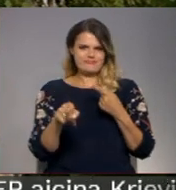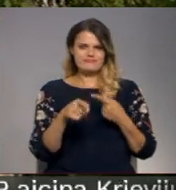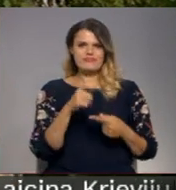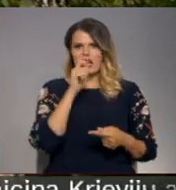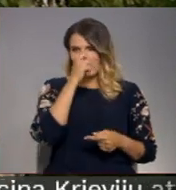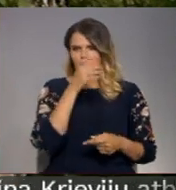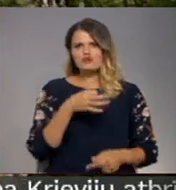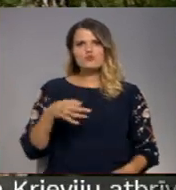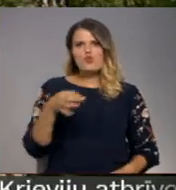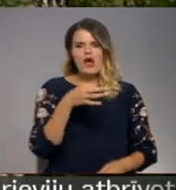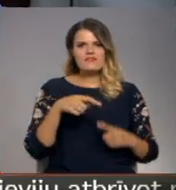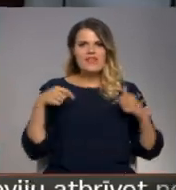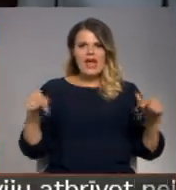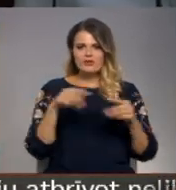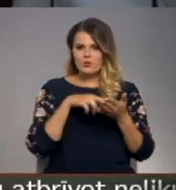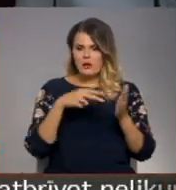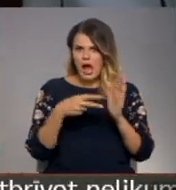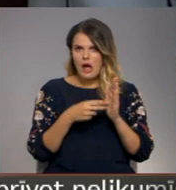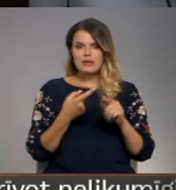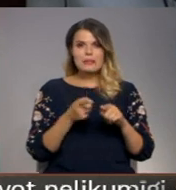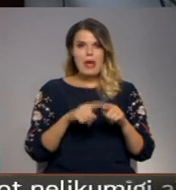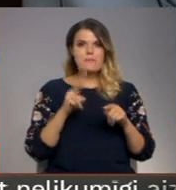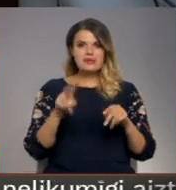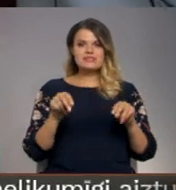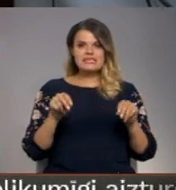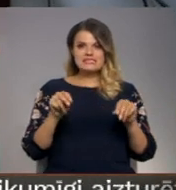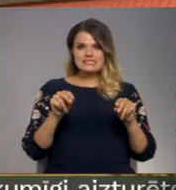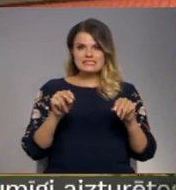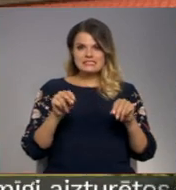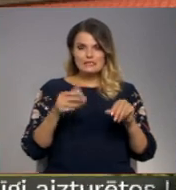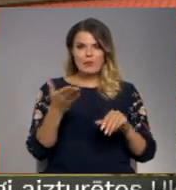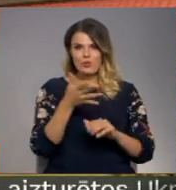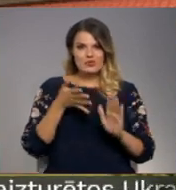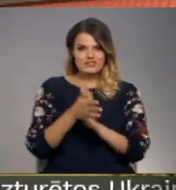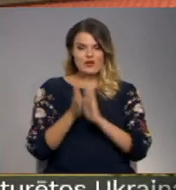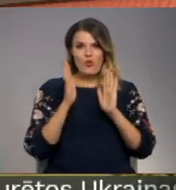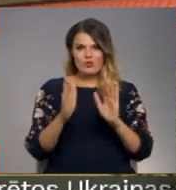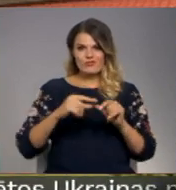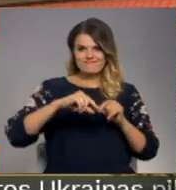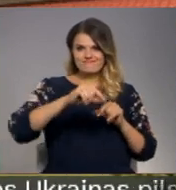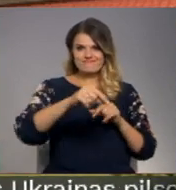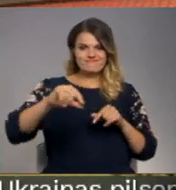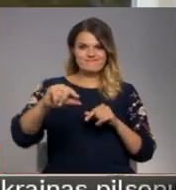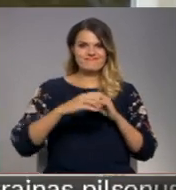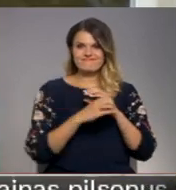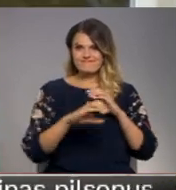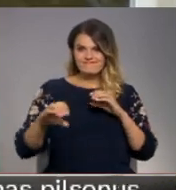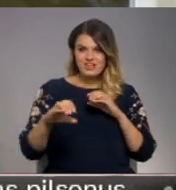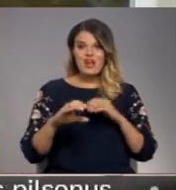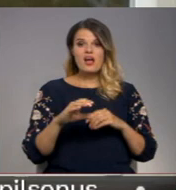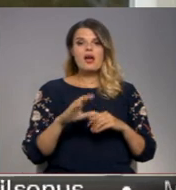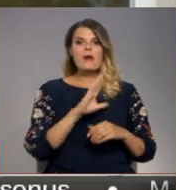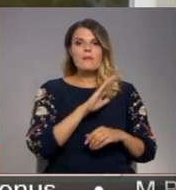novada teritorijas plānojumu, jo zemes vien kuras šķērso šī paredzētā trase